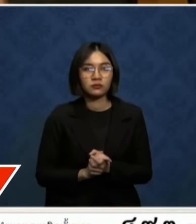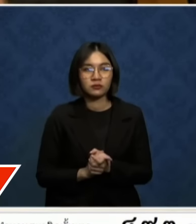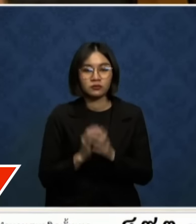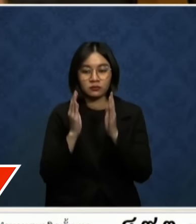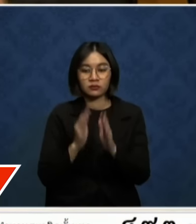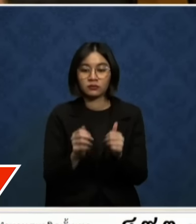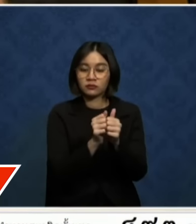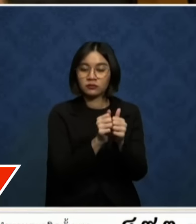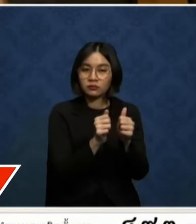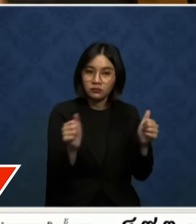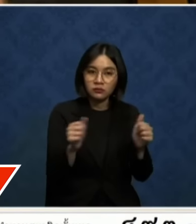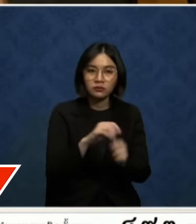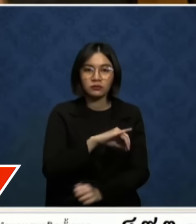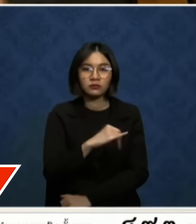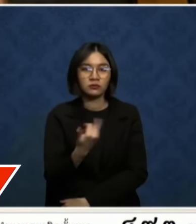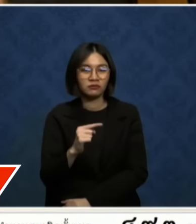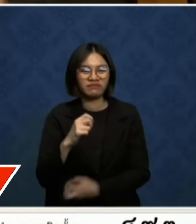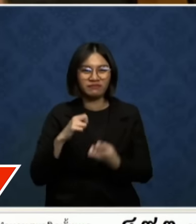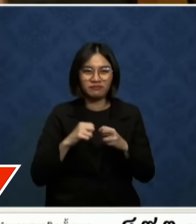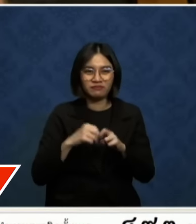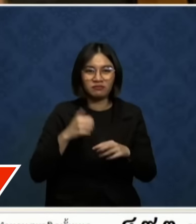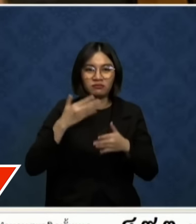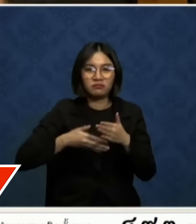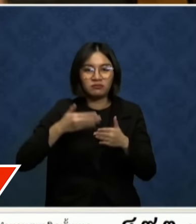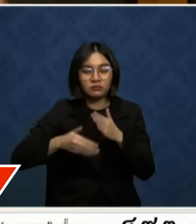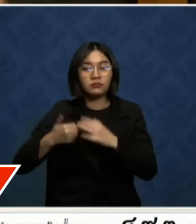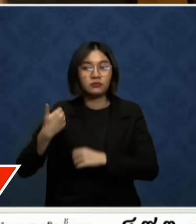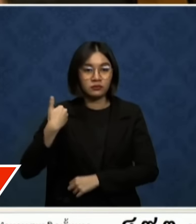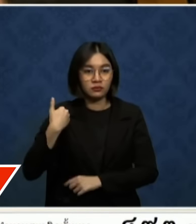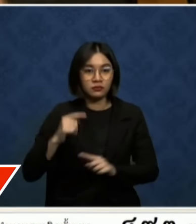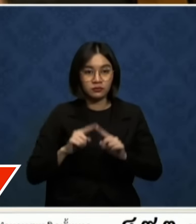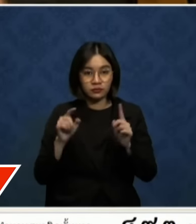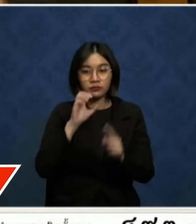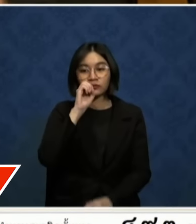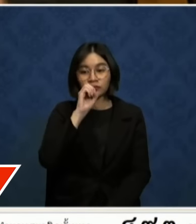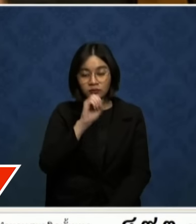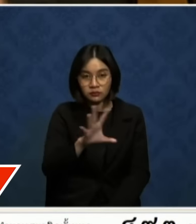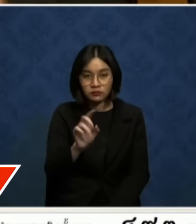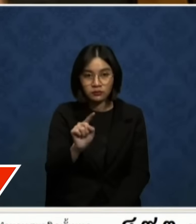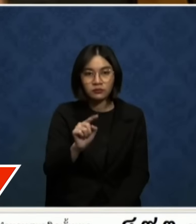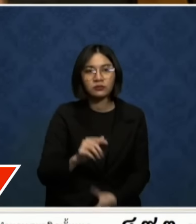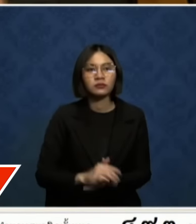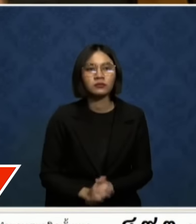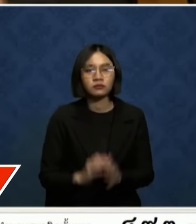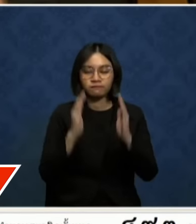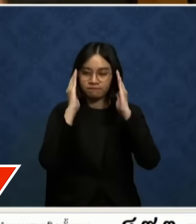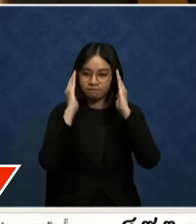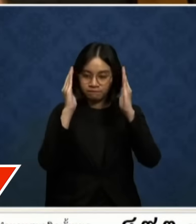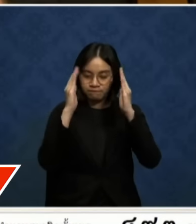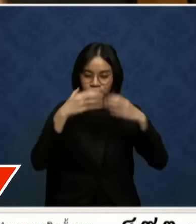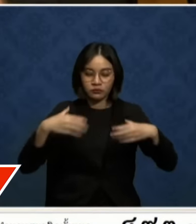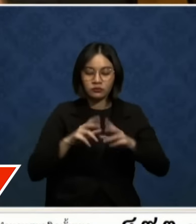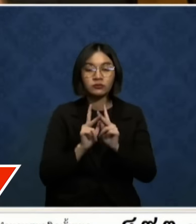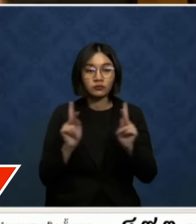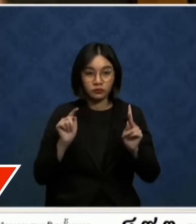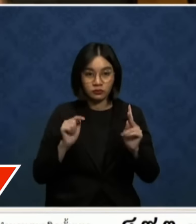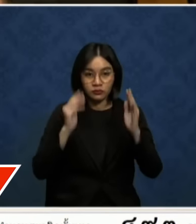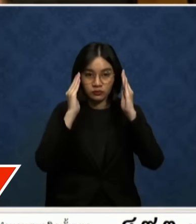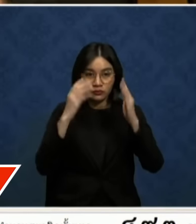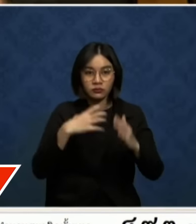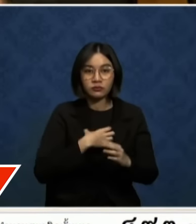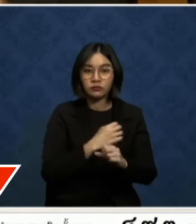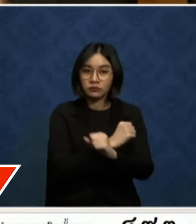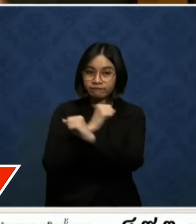ดีๆนะครับอาจจะประสบปัญหาไปด้วยแต่ยืนยันกับท่านชนทิชาว่าเจตนาของเรานะครับเราต้องการที่จะสกัด